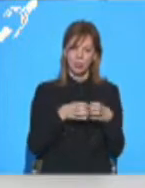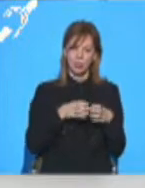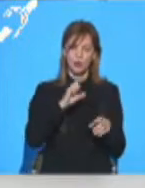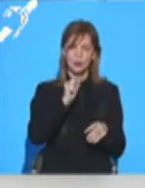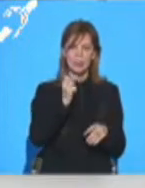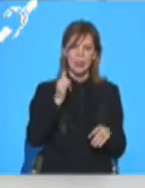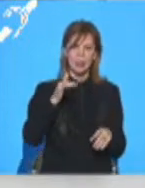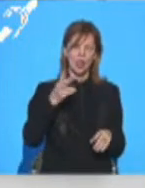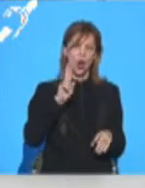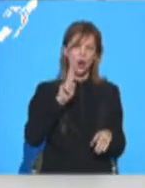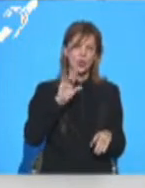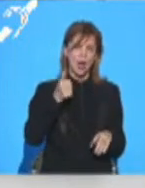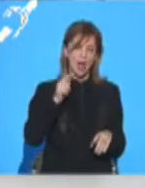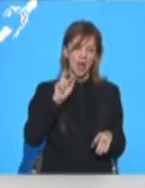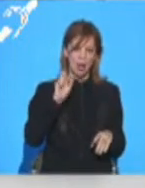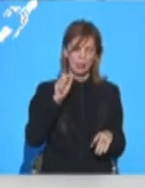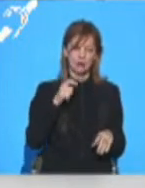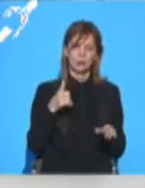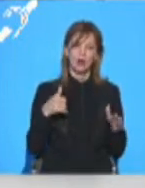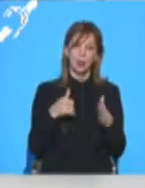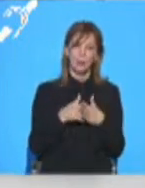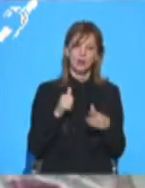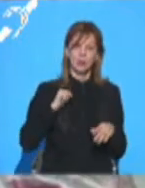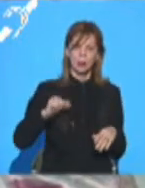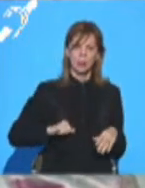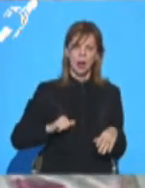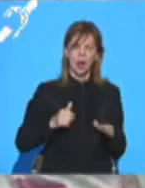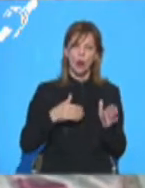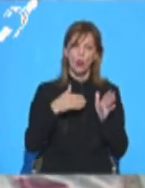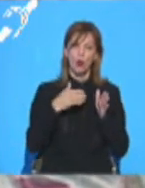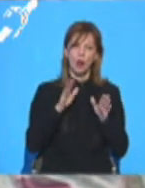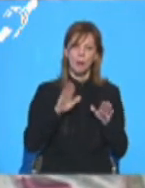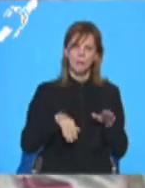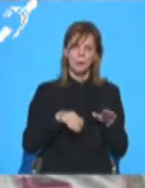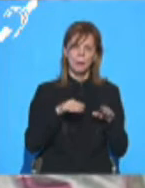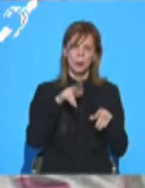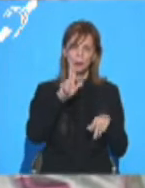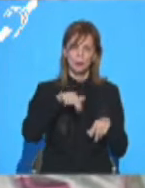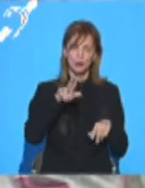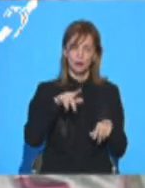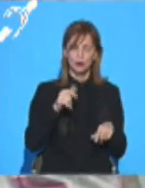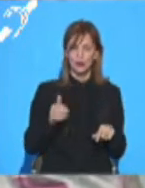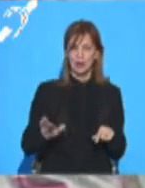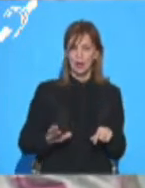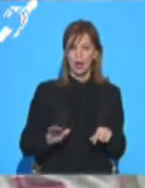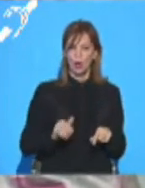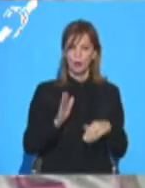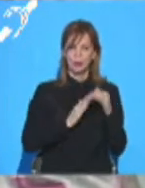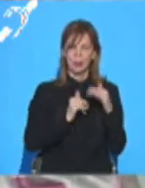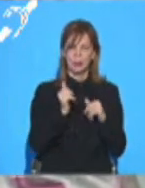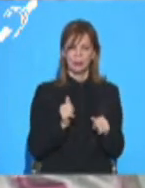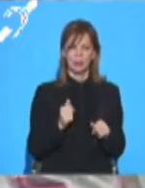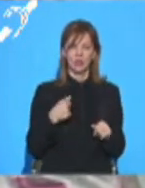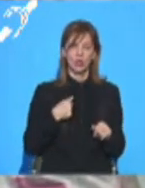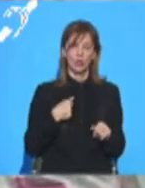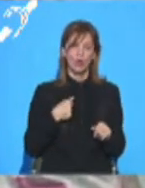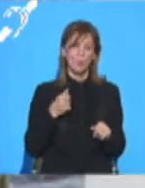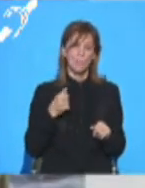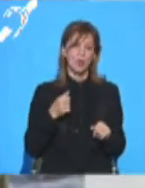Senior Art. Pe lângă artiștii profesioniști, au expus și copii talentați. Ce ai pictat? Tot felul de